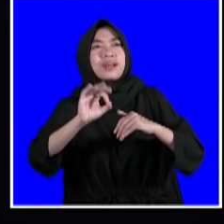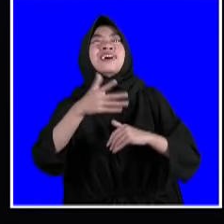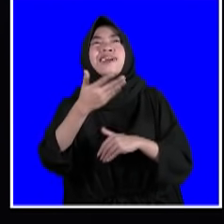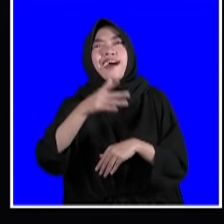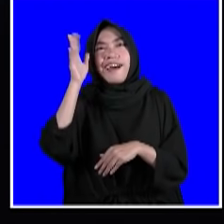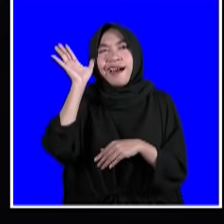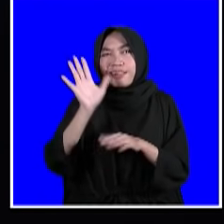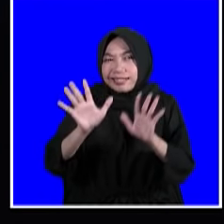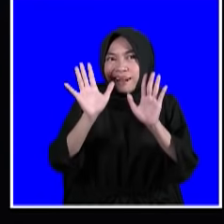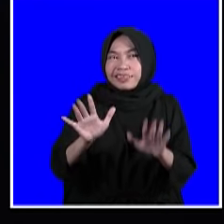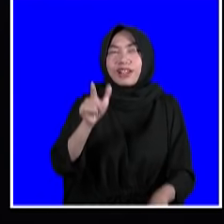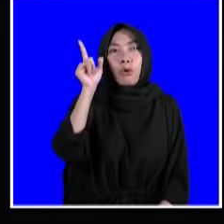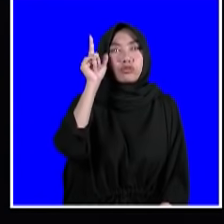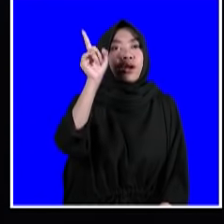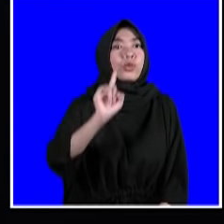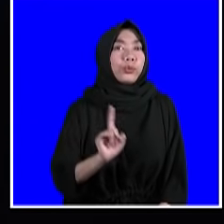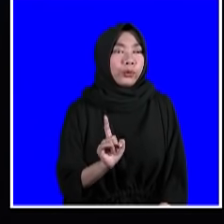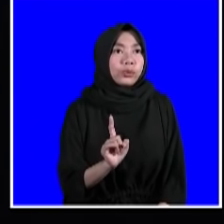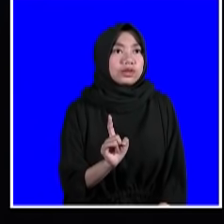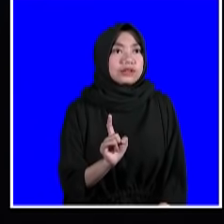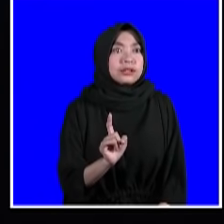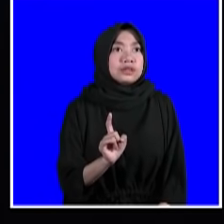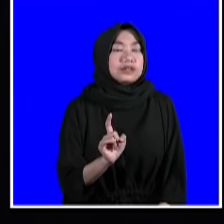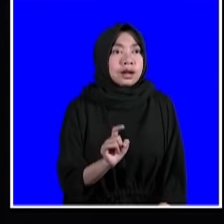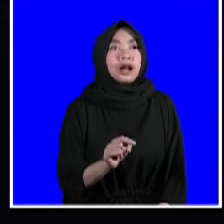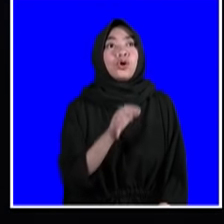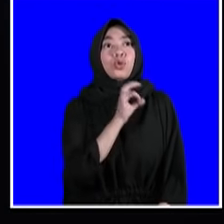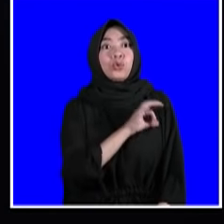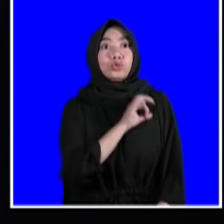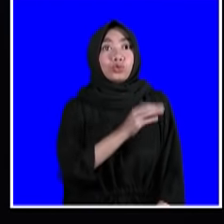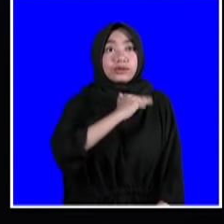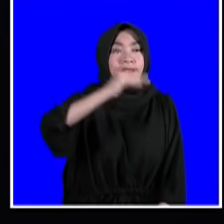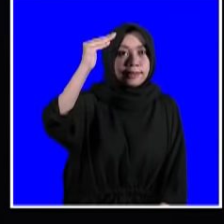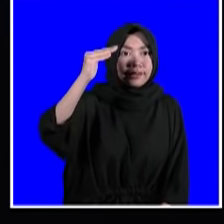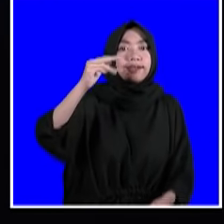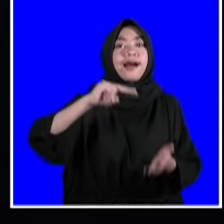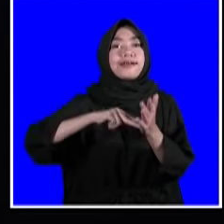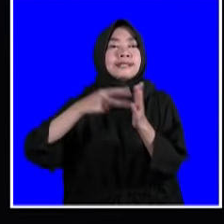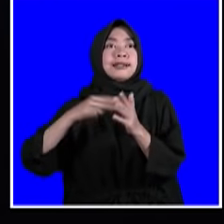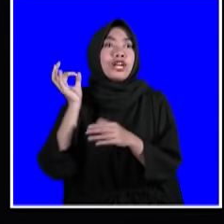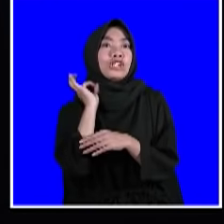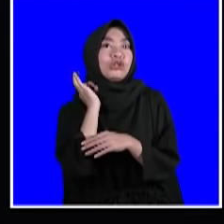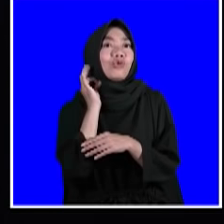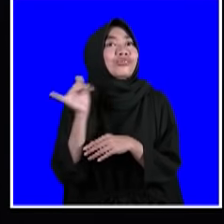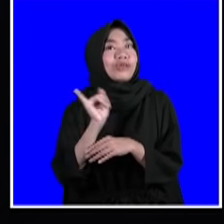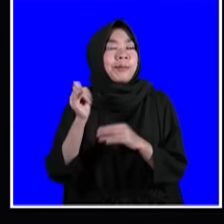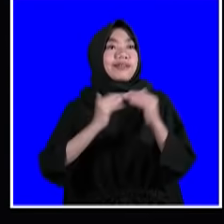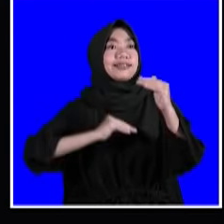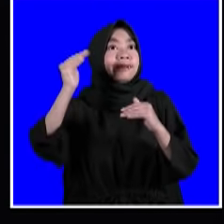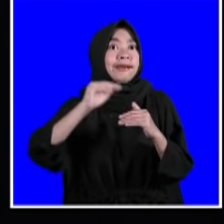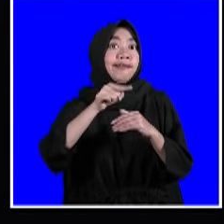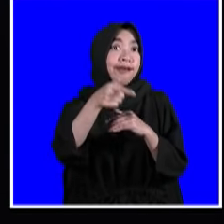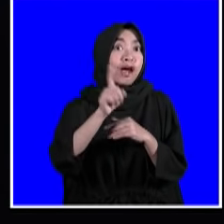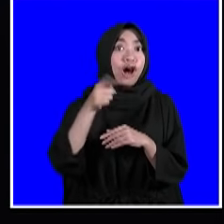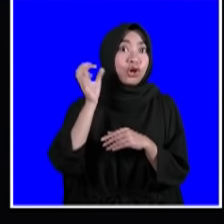terlebih dahulu bahwa keuntungan yang dijanjikan tadi pasti juga akan setara dengan risikonya. Nah, sudah siap belum